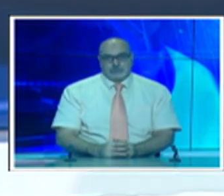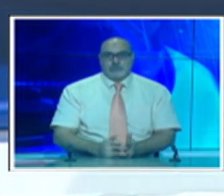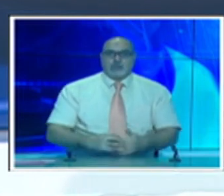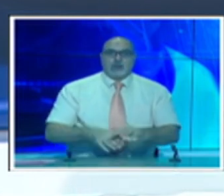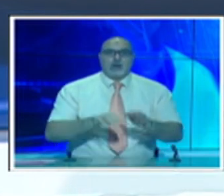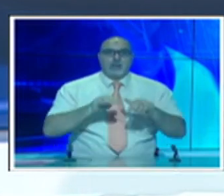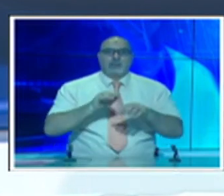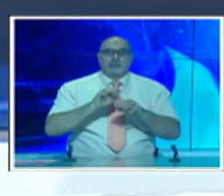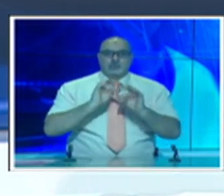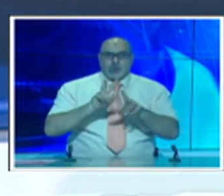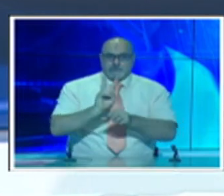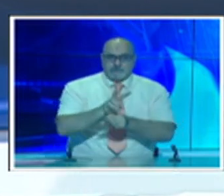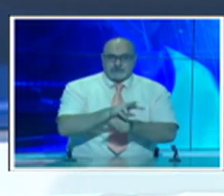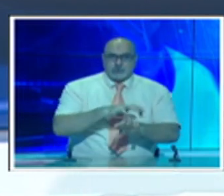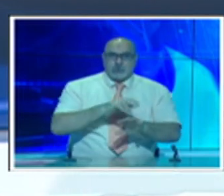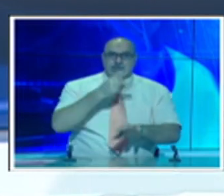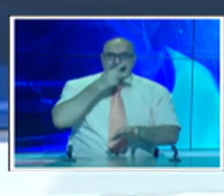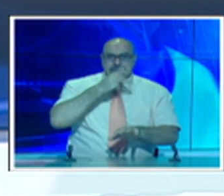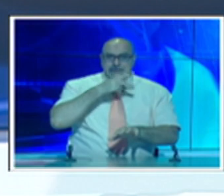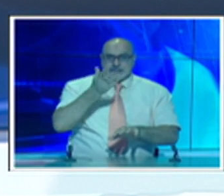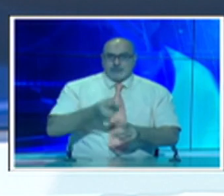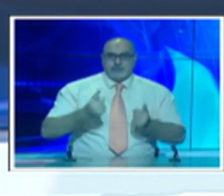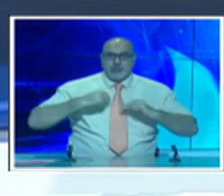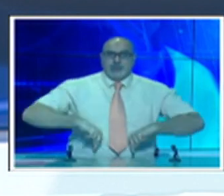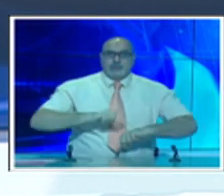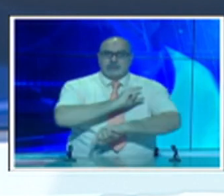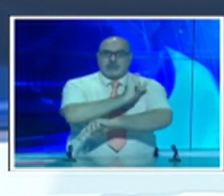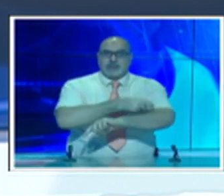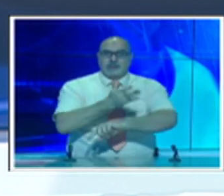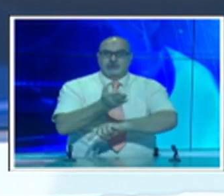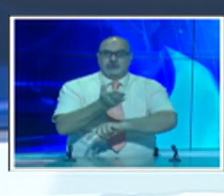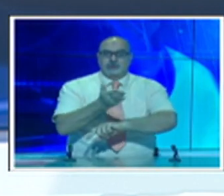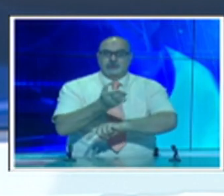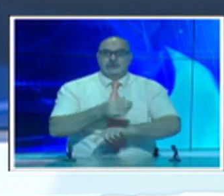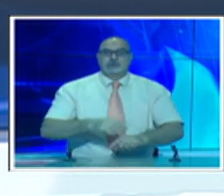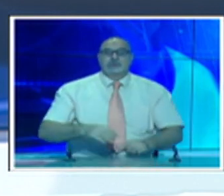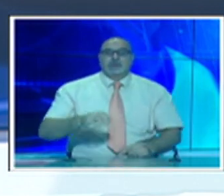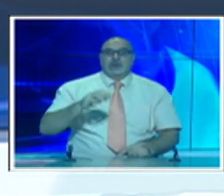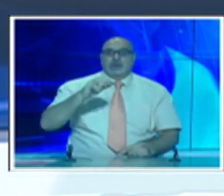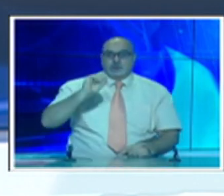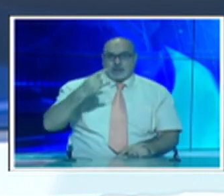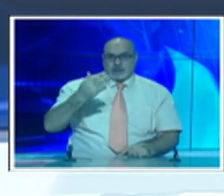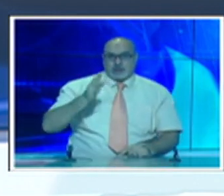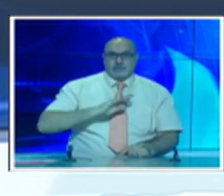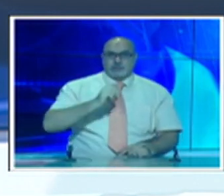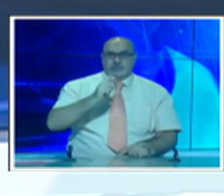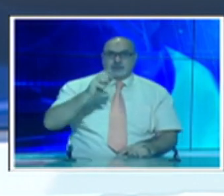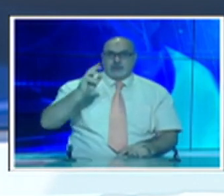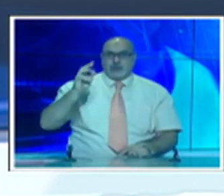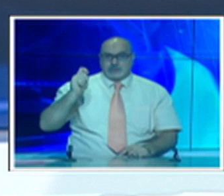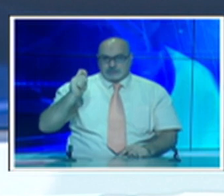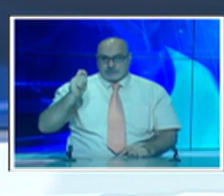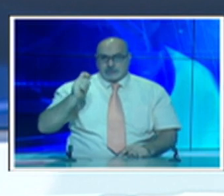على هامش زيارته الميدانية إلى ولاية سكيكدا، كشف وزير الطاقة عبد المجيد عطار عن تجارب